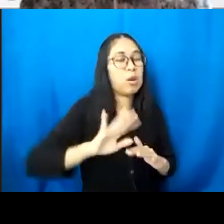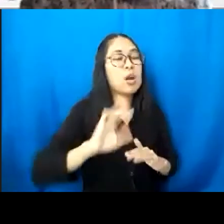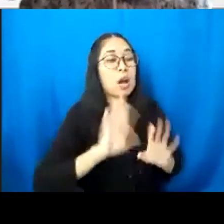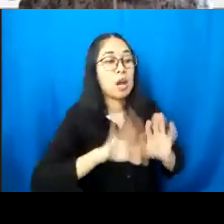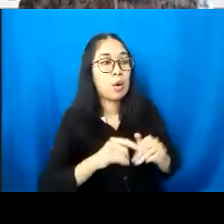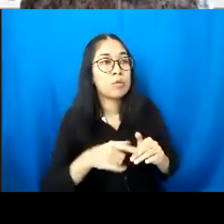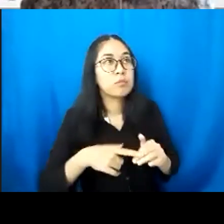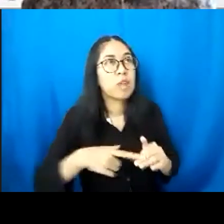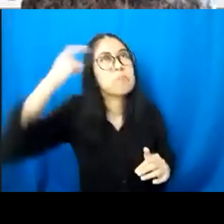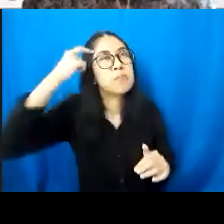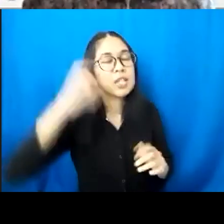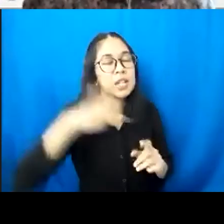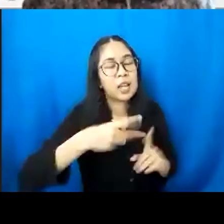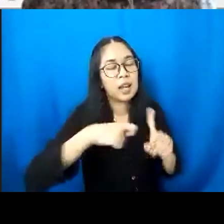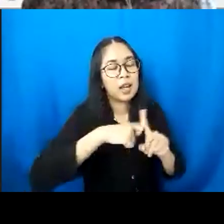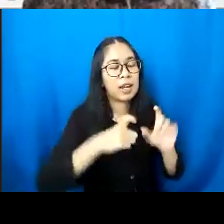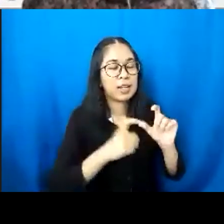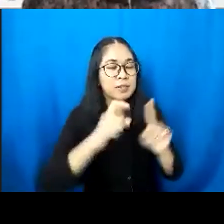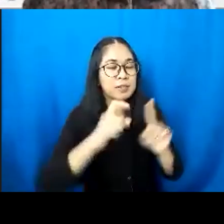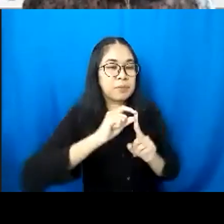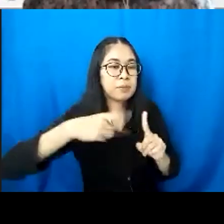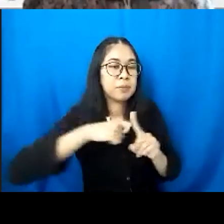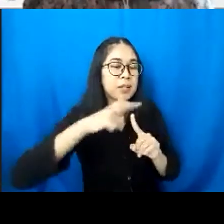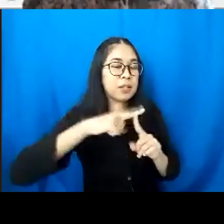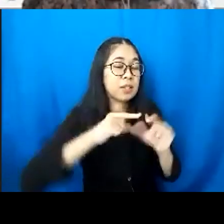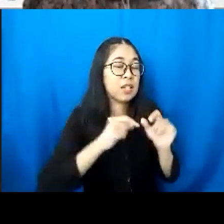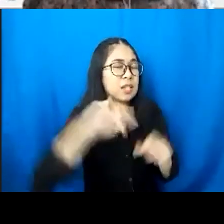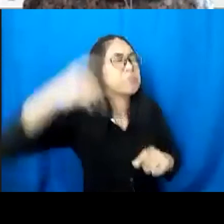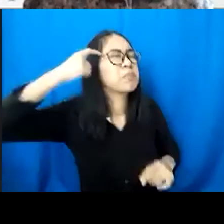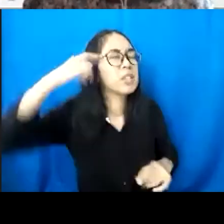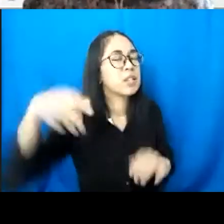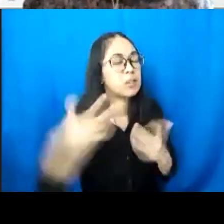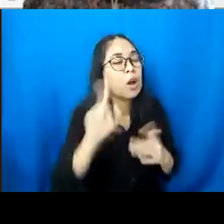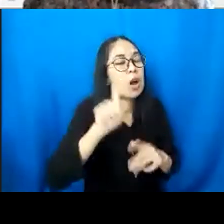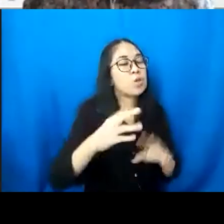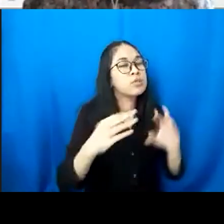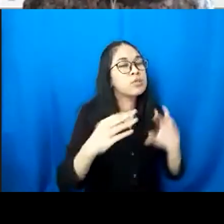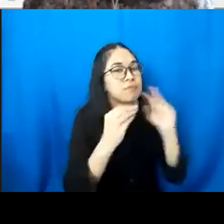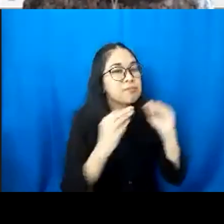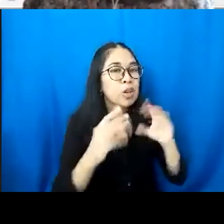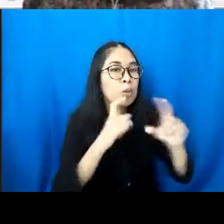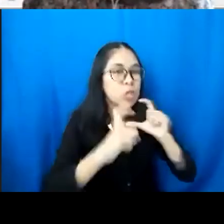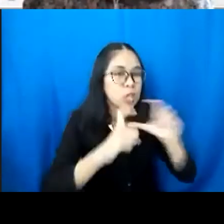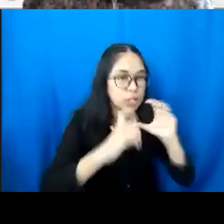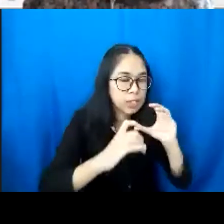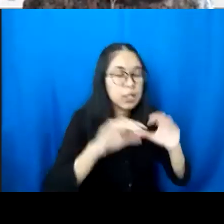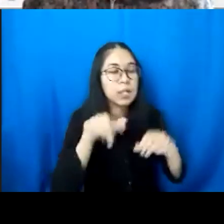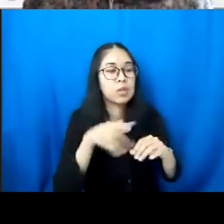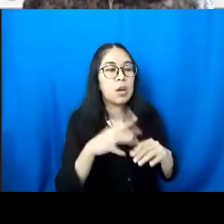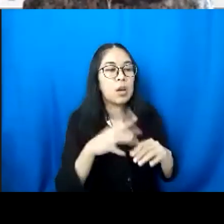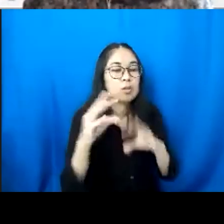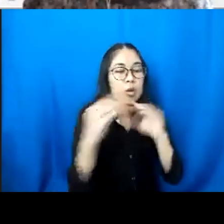harusnya diobrolin berdua ya. Itu kenapa kita selalu sampaikan bahwa obrolan dan diskusi